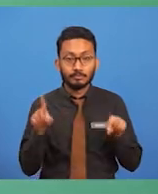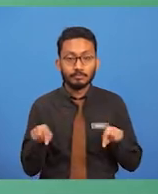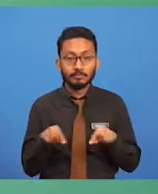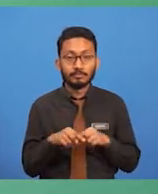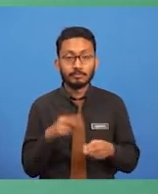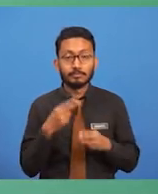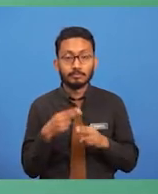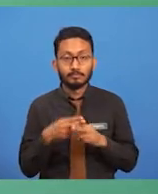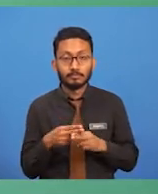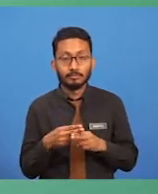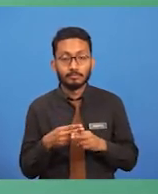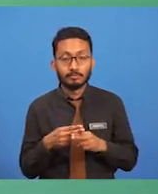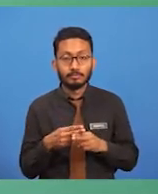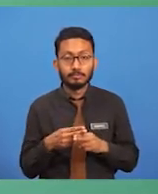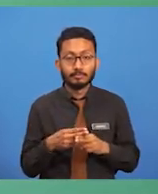memo.